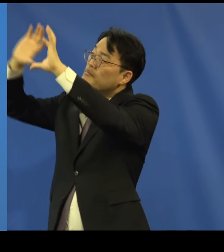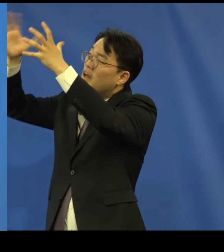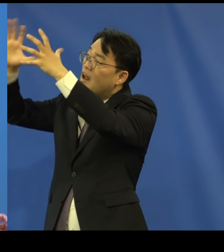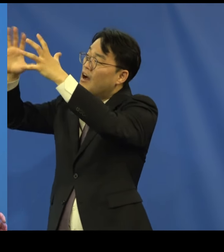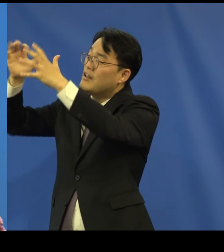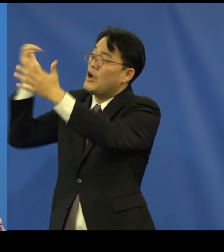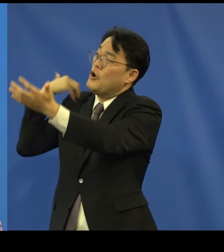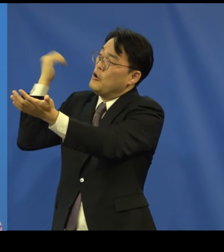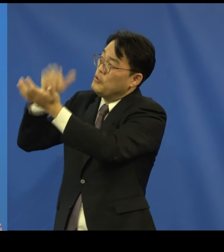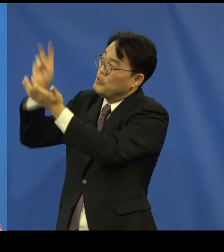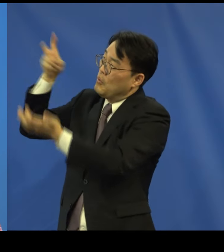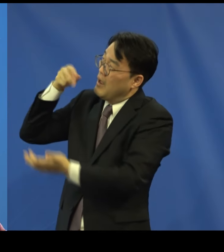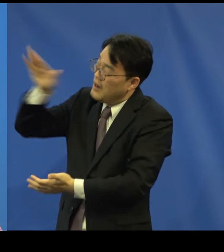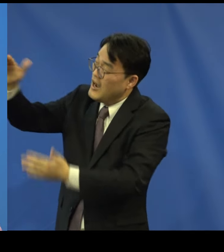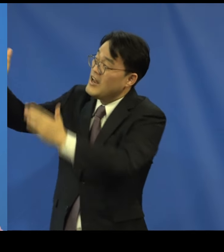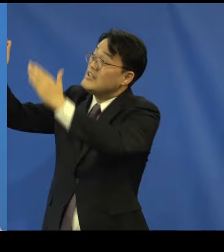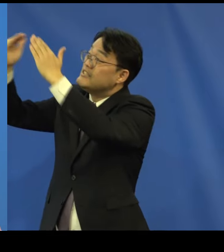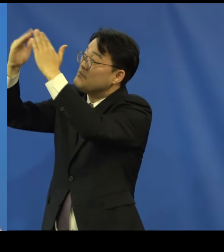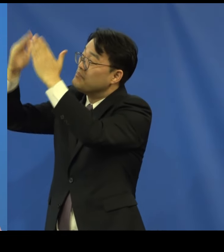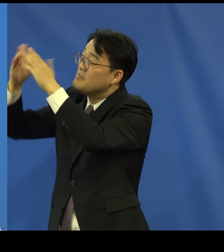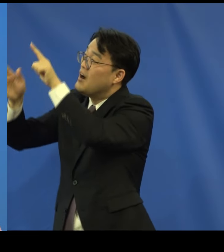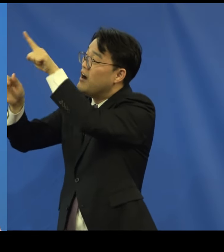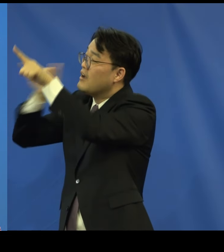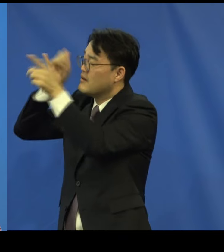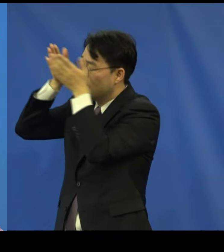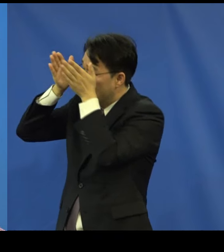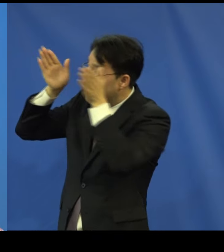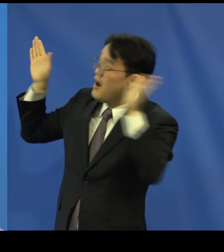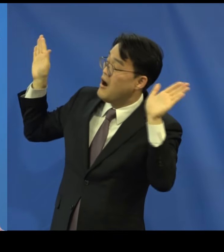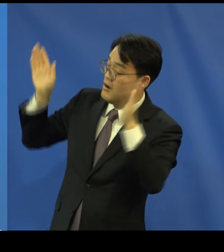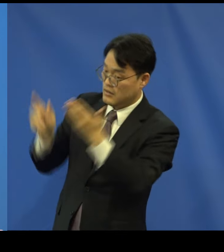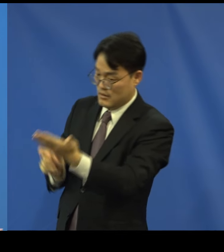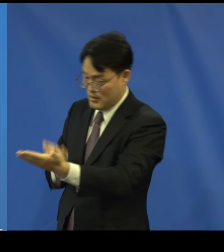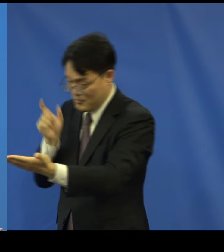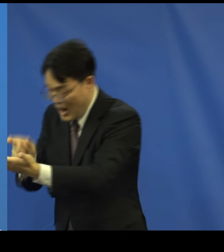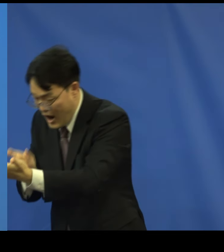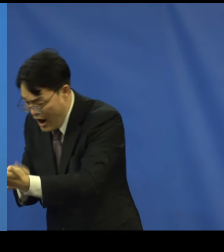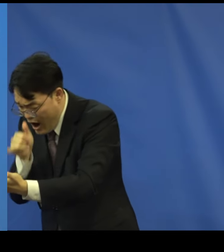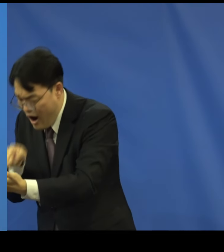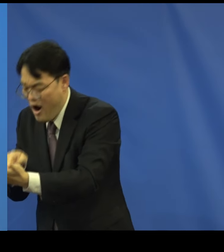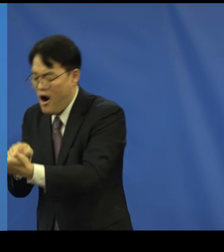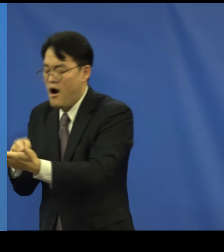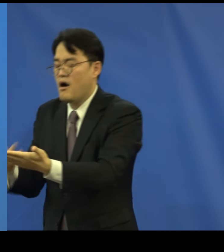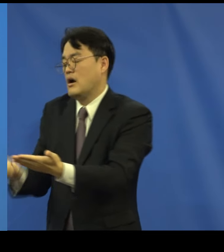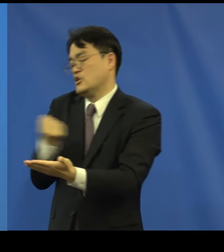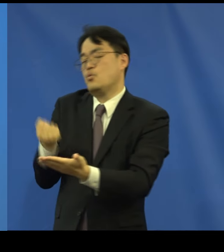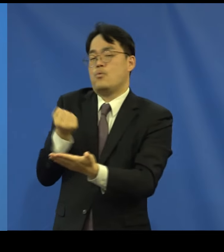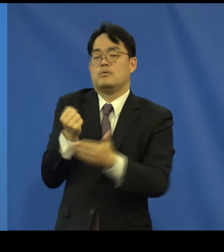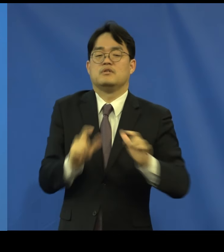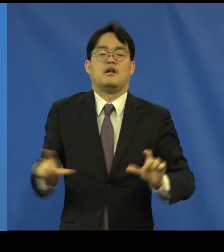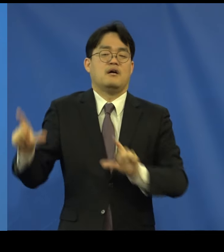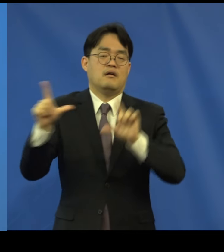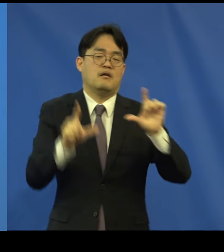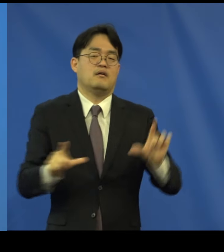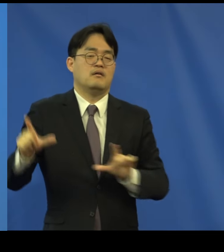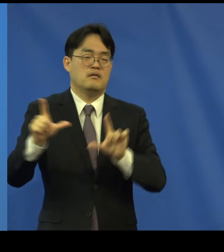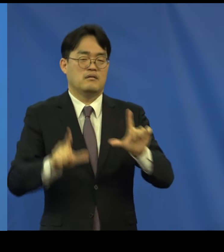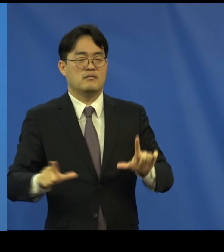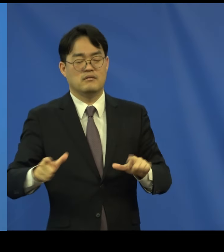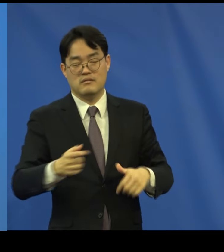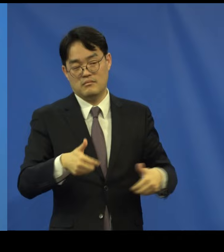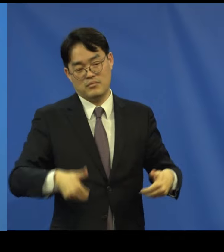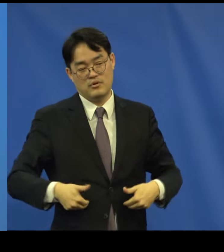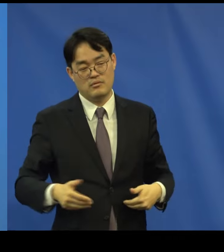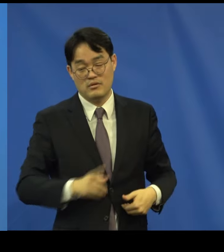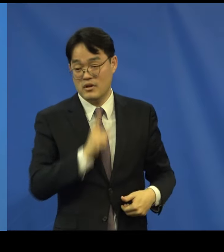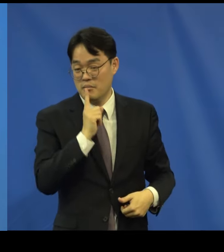다른 실제 세계가 우리에게 열리기 때문에 잠시 오면 그 날이 우리 앞에 다가오니까 참 삶이